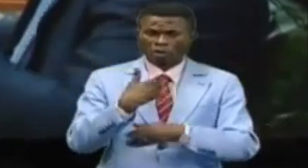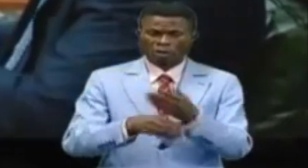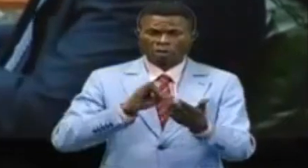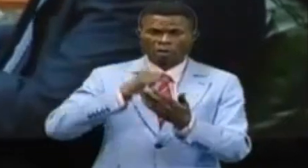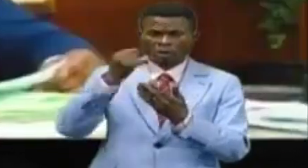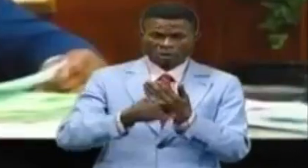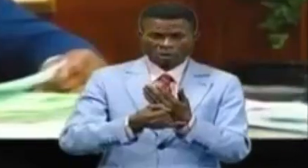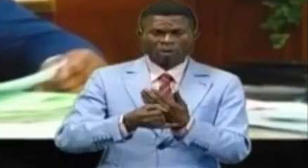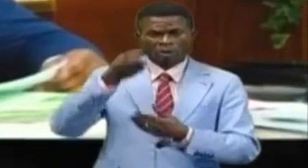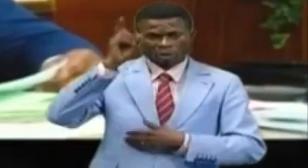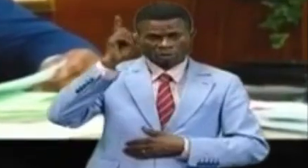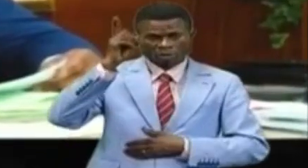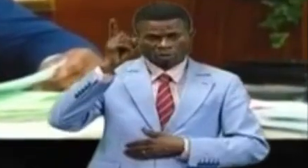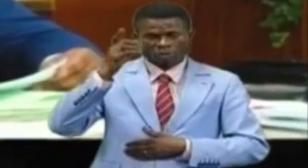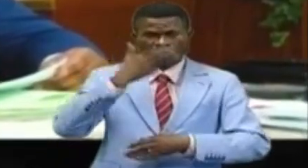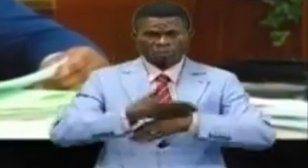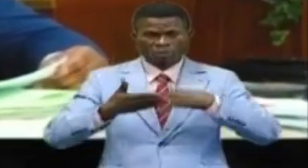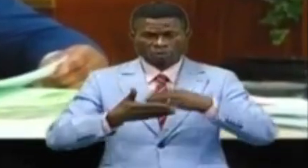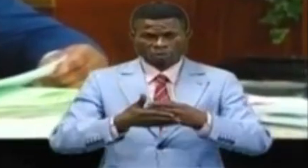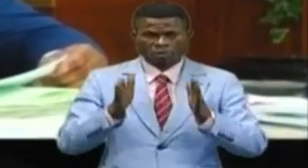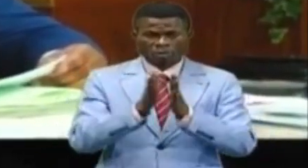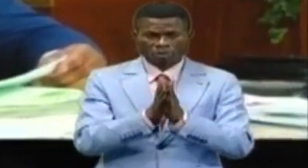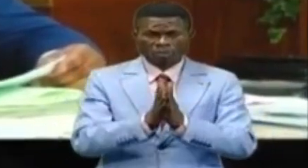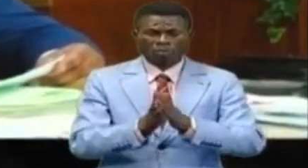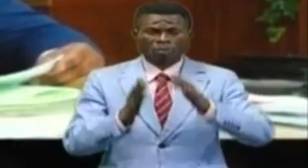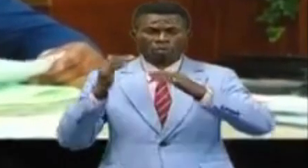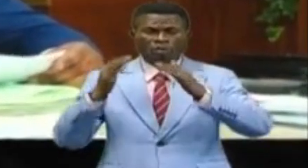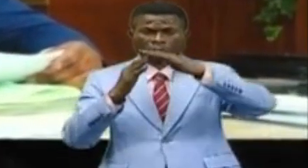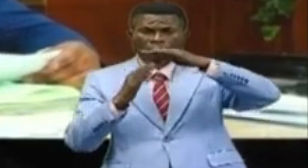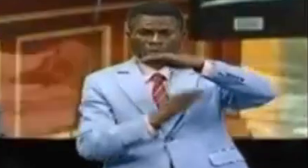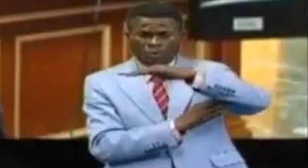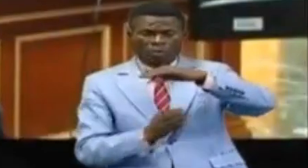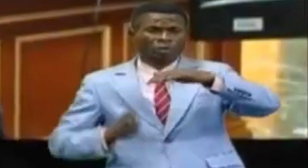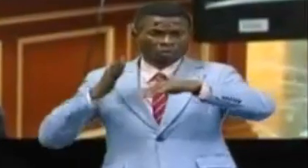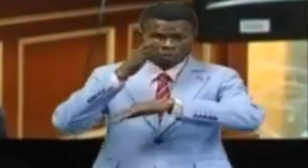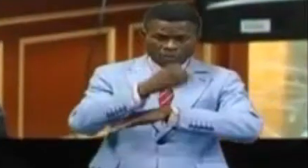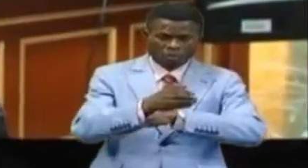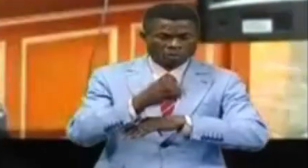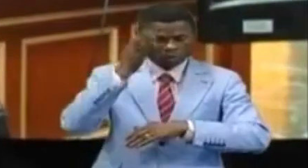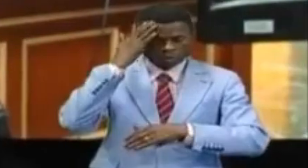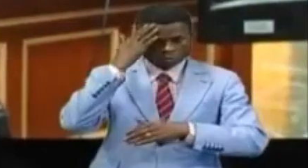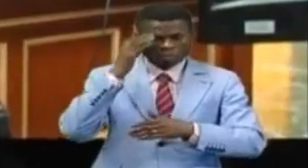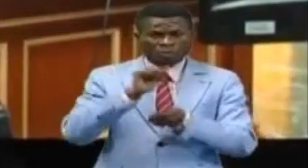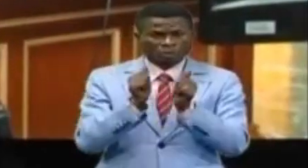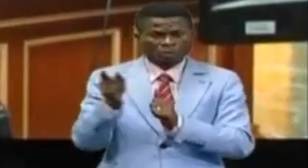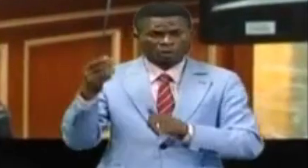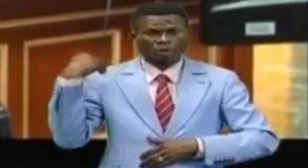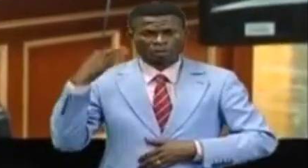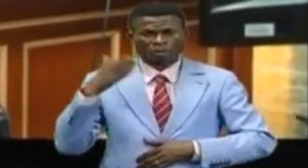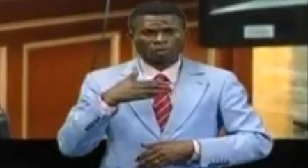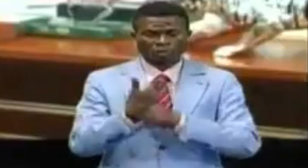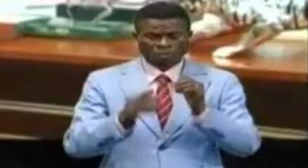projet initial des constructions des dites passerelles, mais aussi tenant compte de l'expertise de cet établissement public, de mener